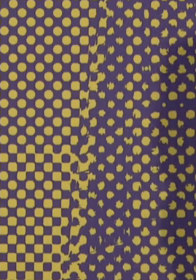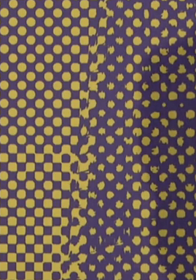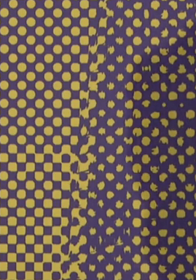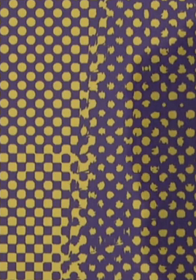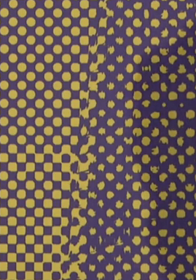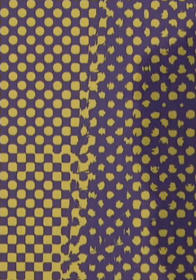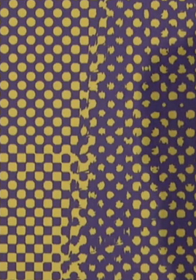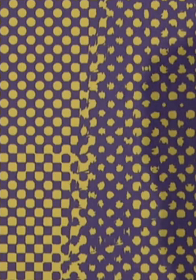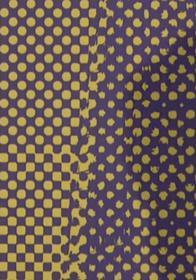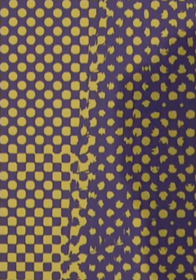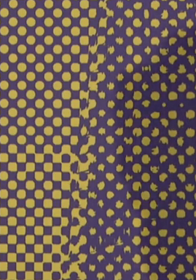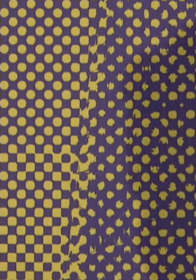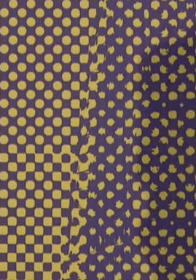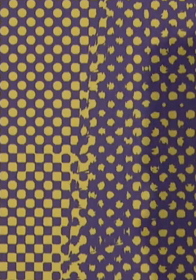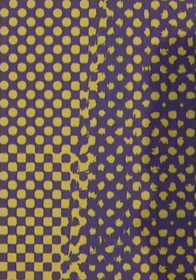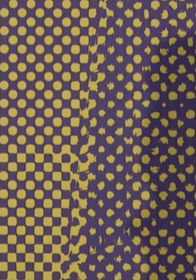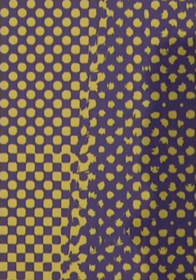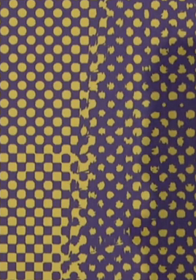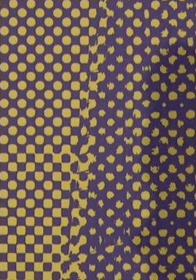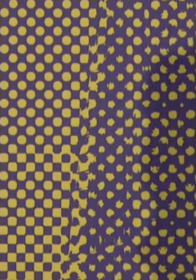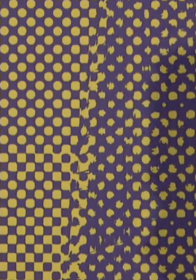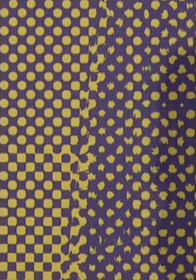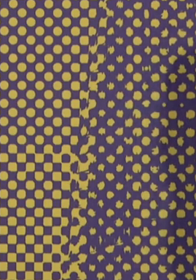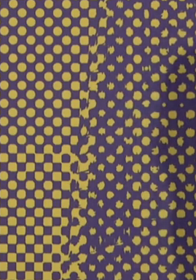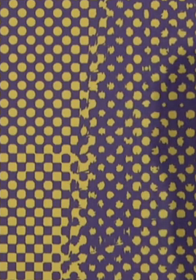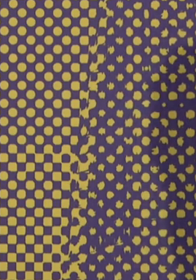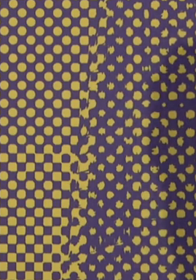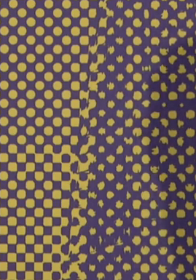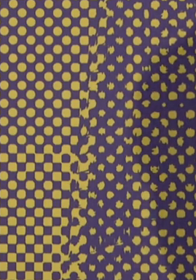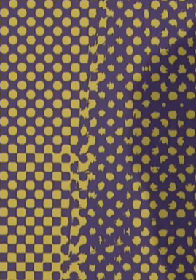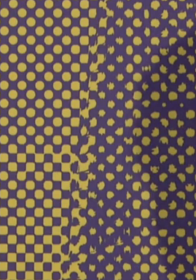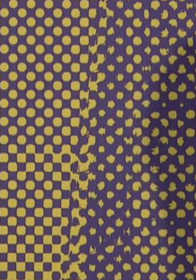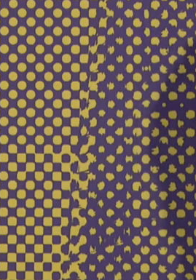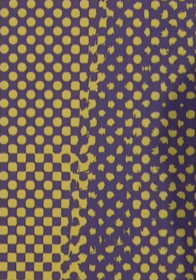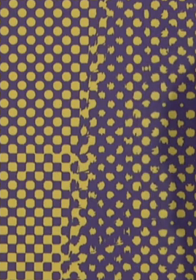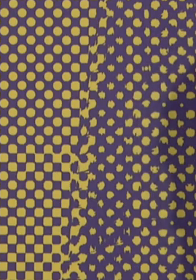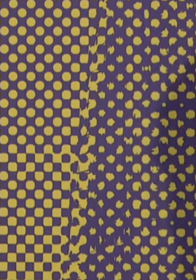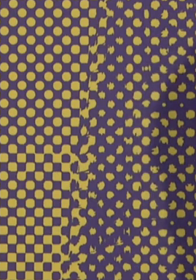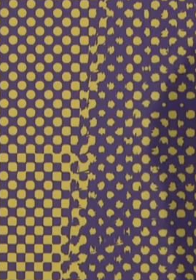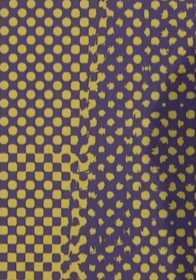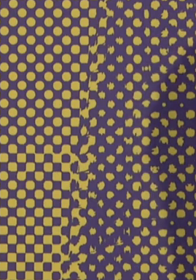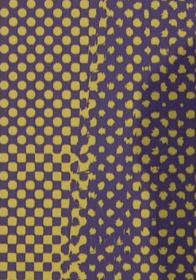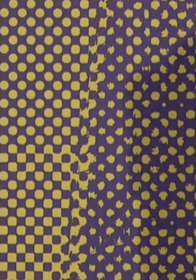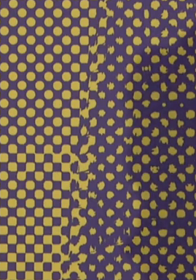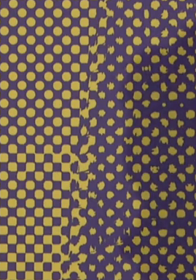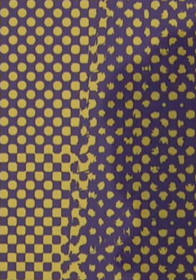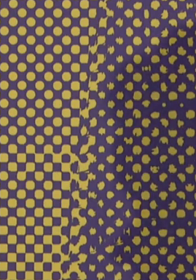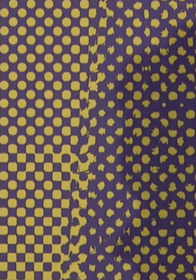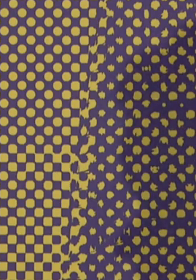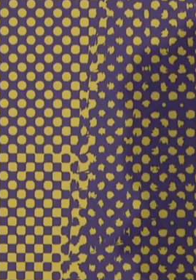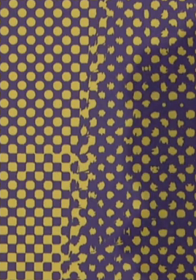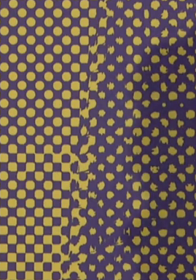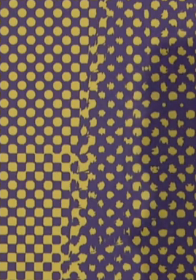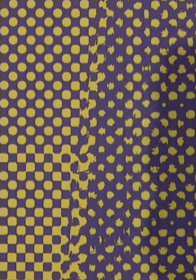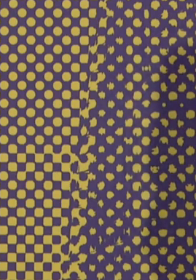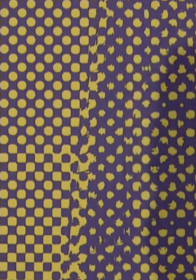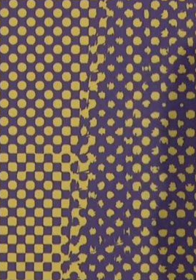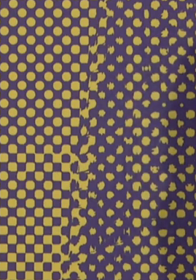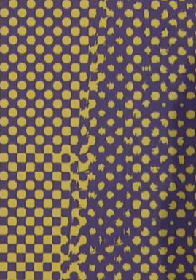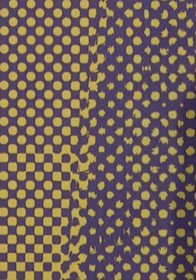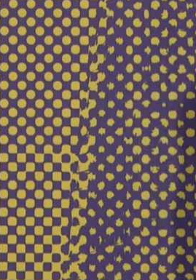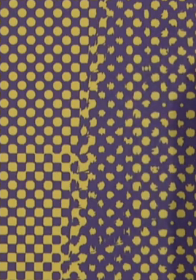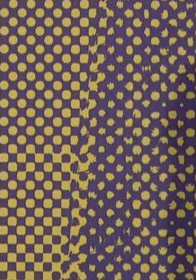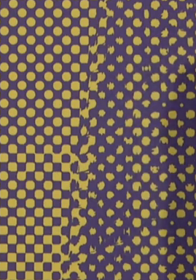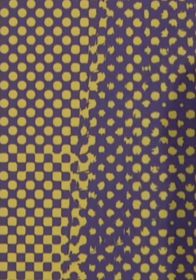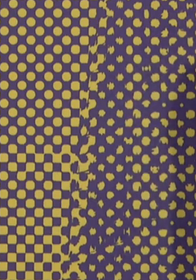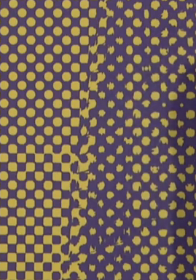Vi använder våra gemensamma skattemedel för att säkerställa trygga städer. Och då handlar det